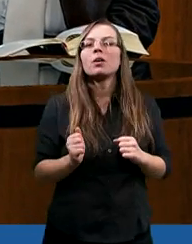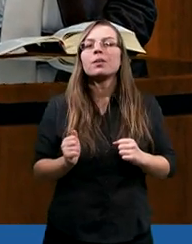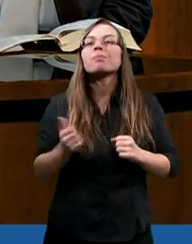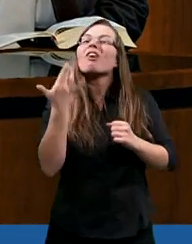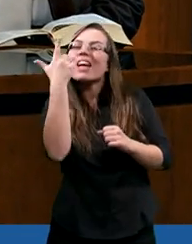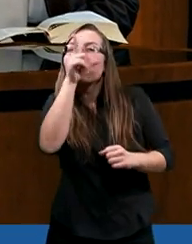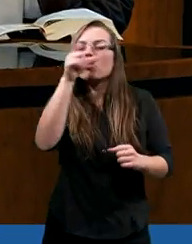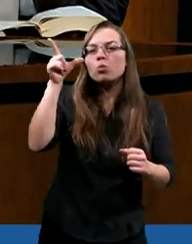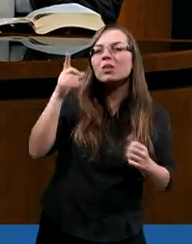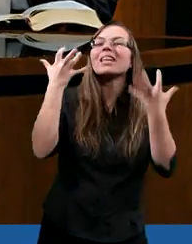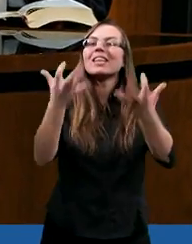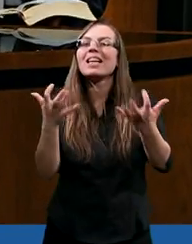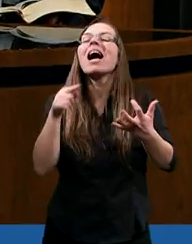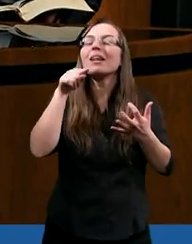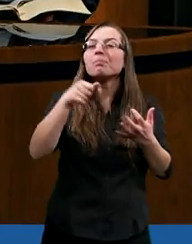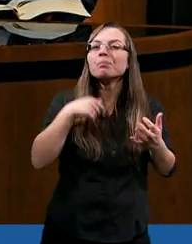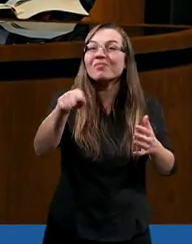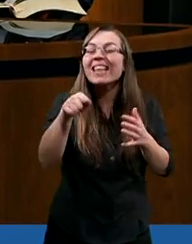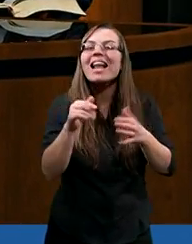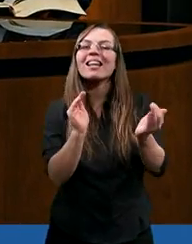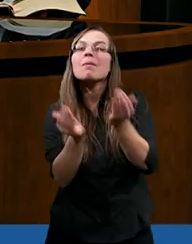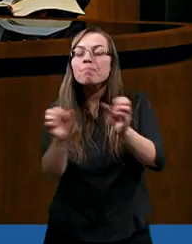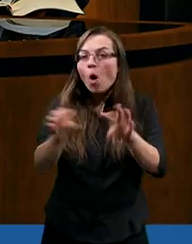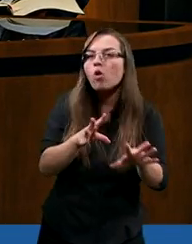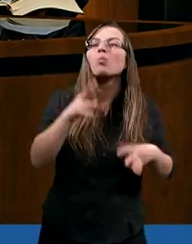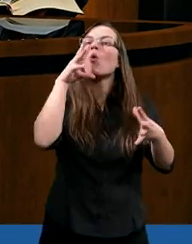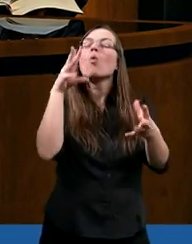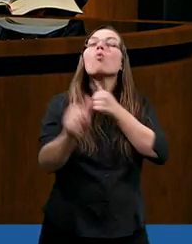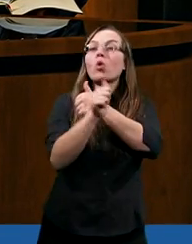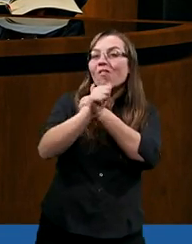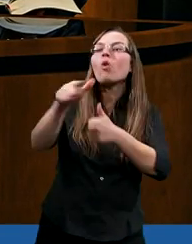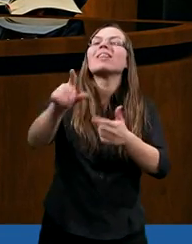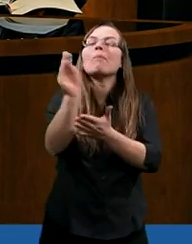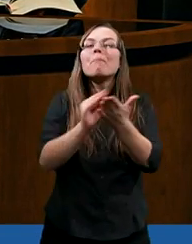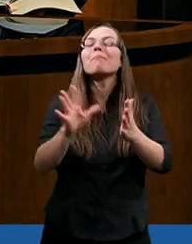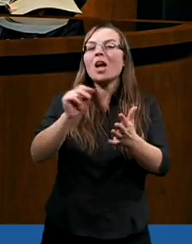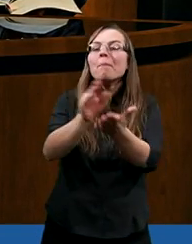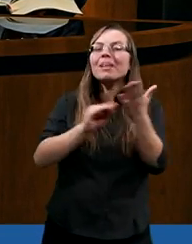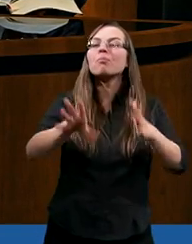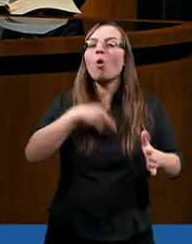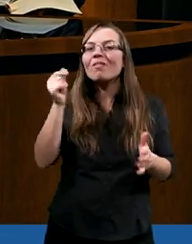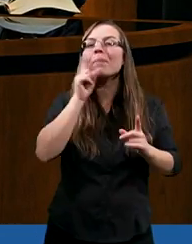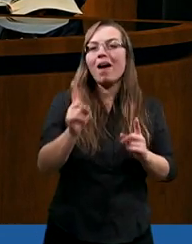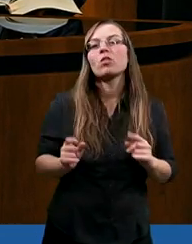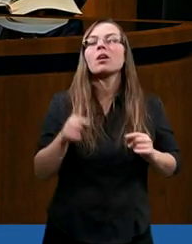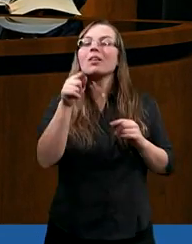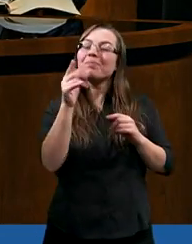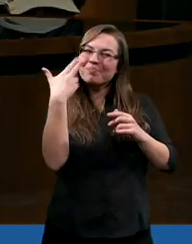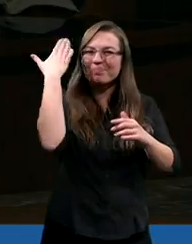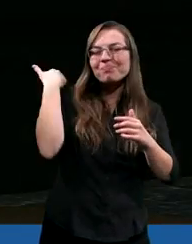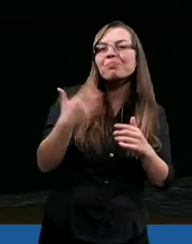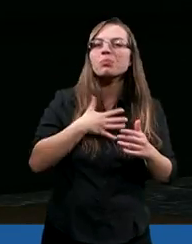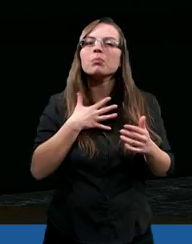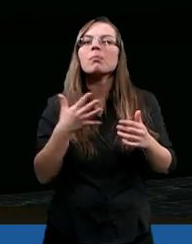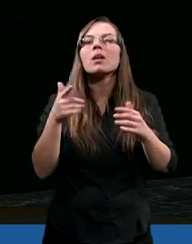wielu ludzi chce w ten sposób udowodnić autorytet Pisma Świętego. Za naszych czasów dawno, kiedyś